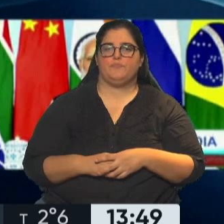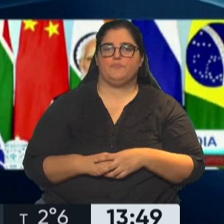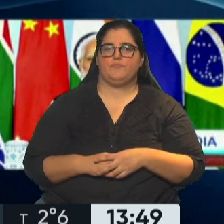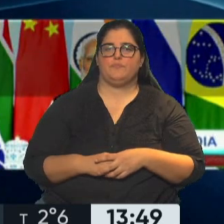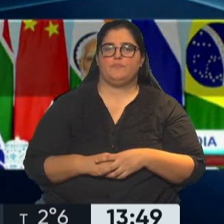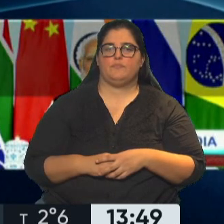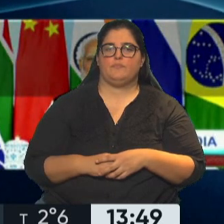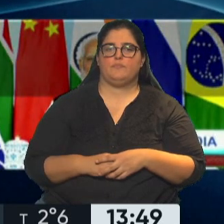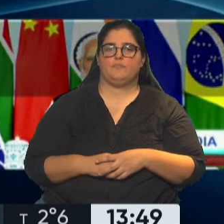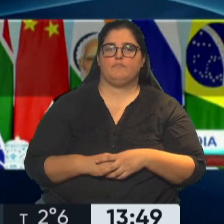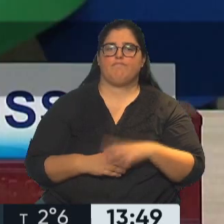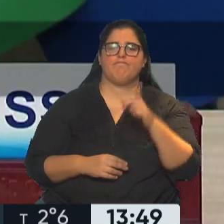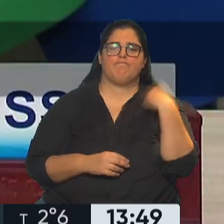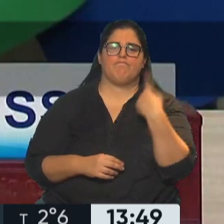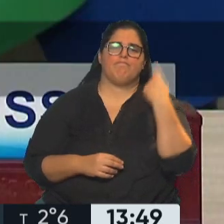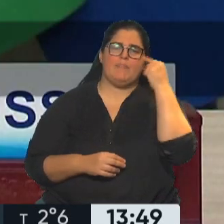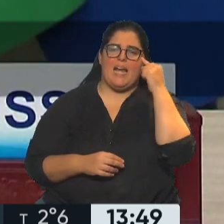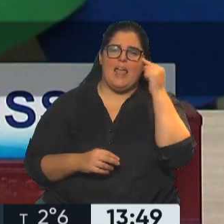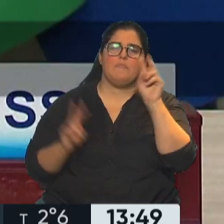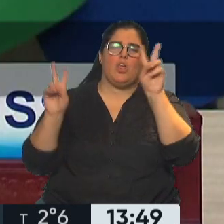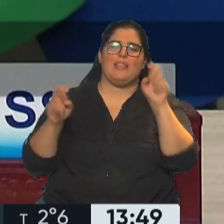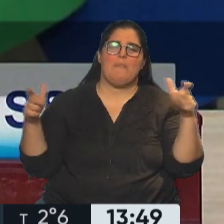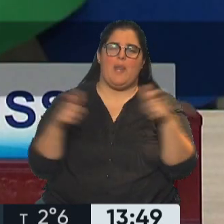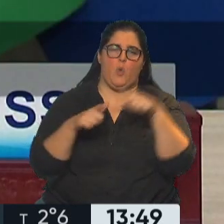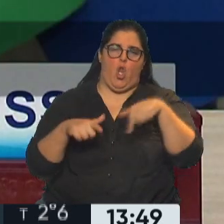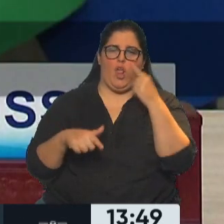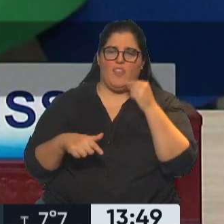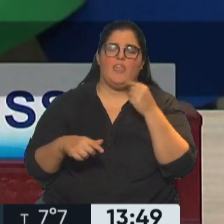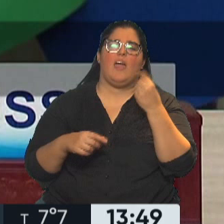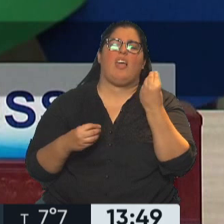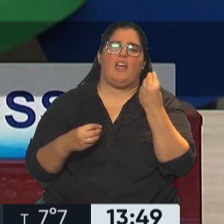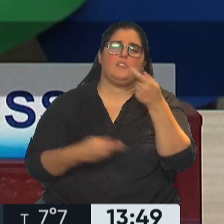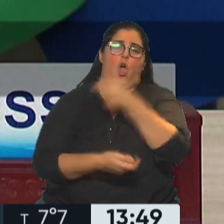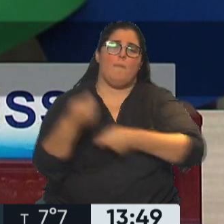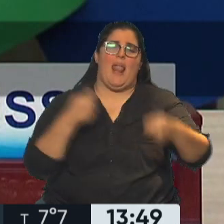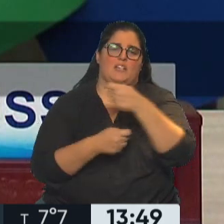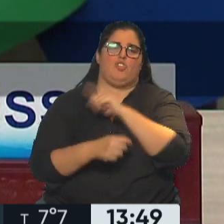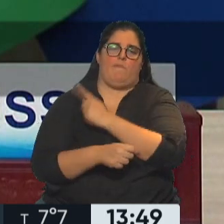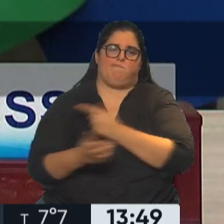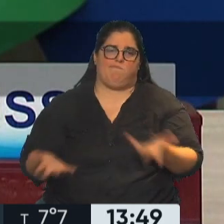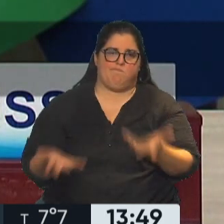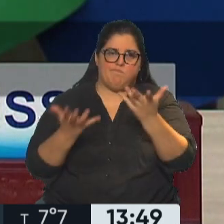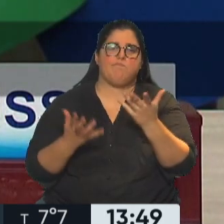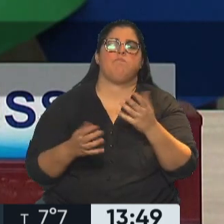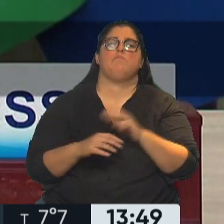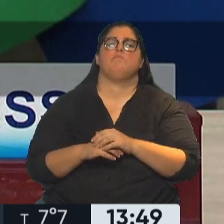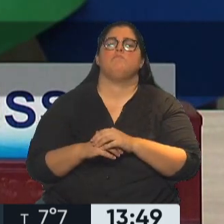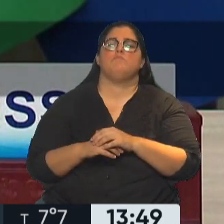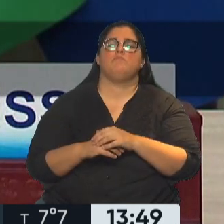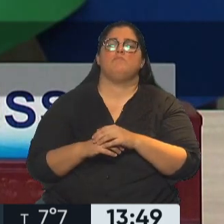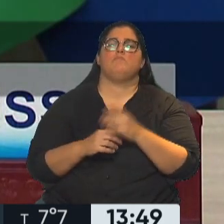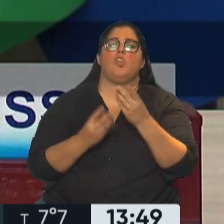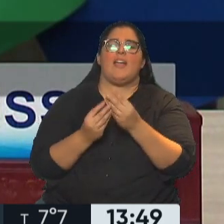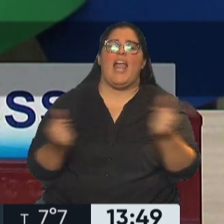Считаем актуальной темой сегодняшней встречи укрепление высококачественного партнерства